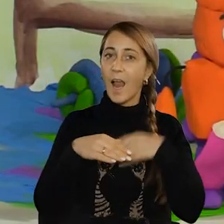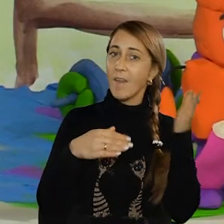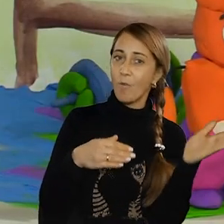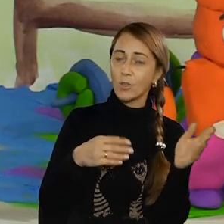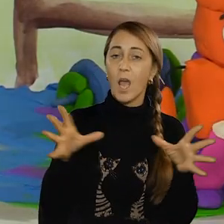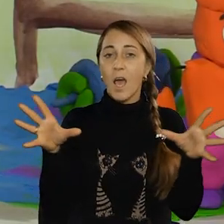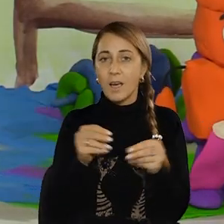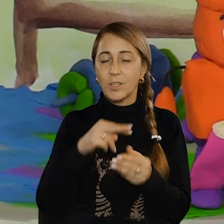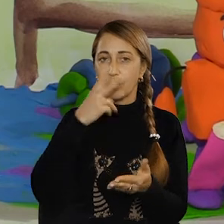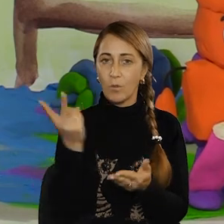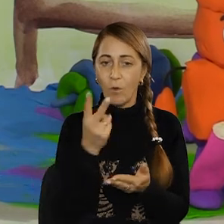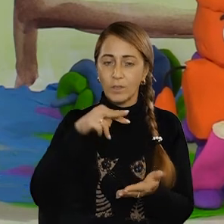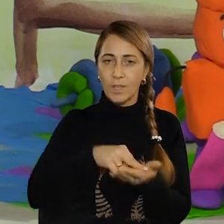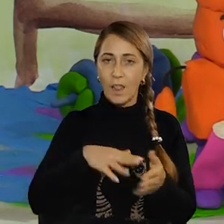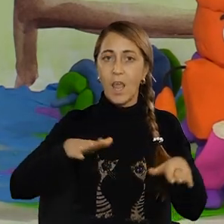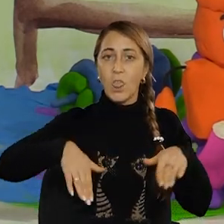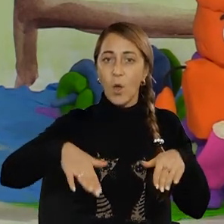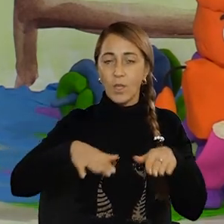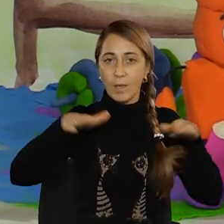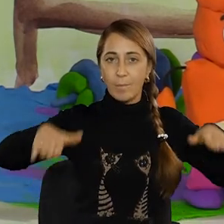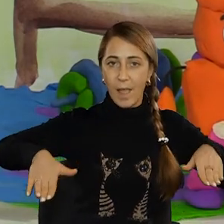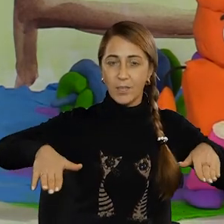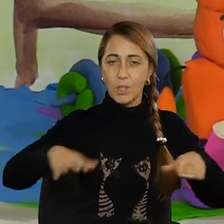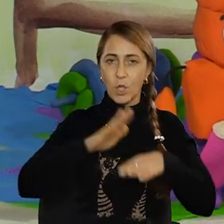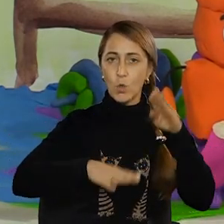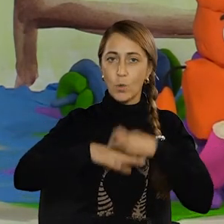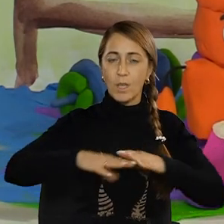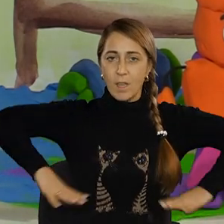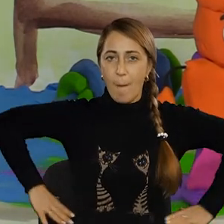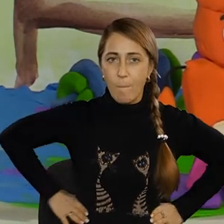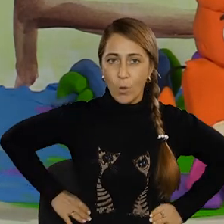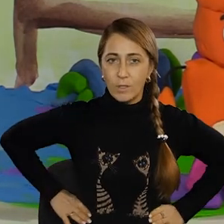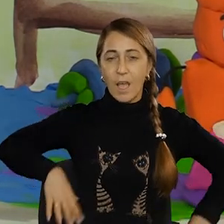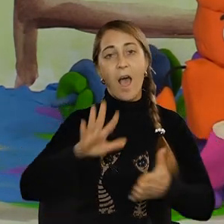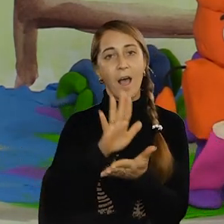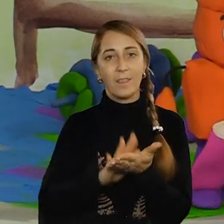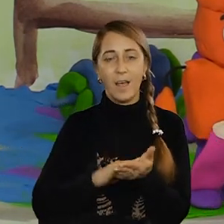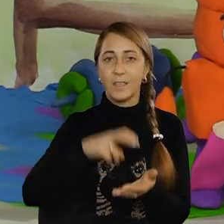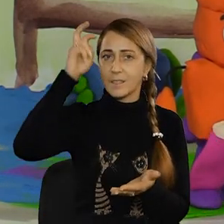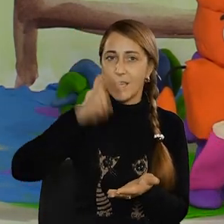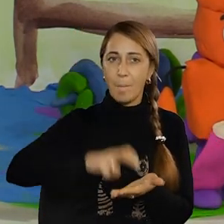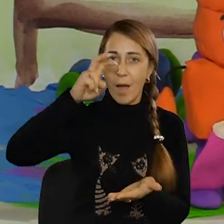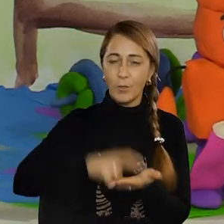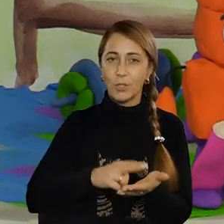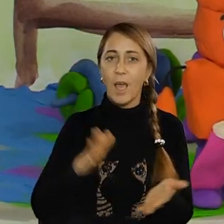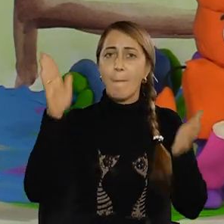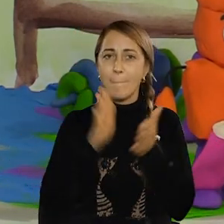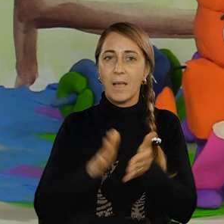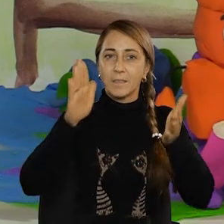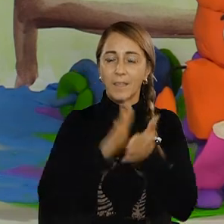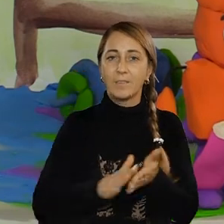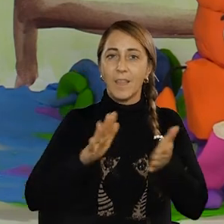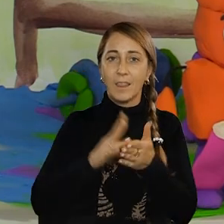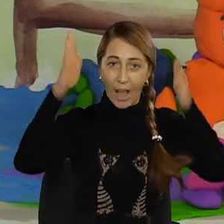потім обоє поставили ноги на ширині плечей і руки тримали на поясі. А далі, стрибаючи, плескали долонями